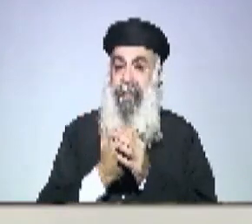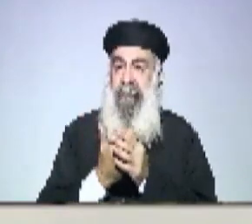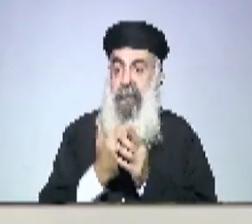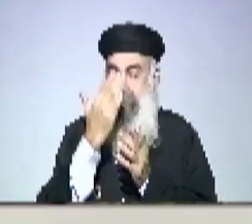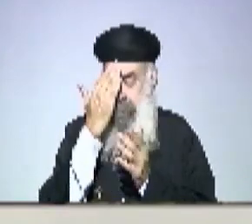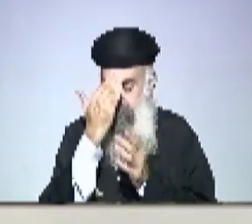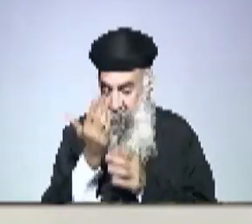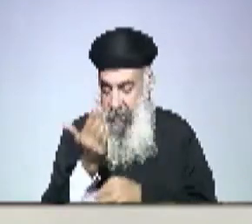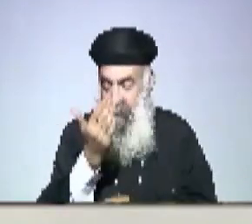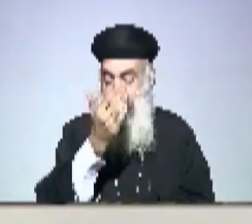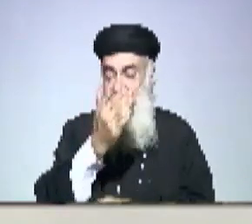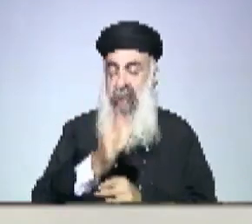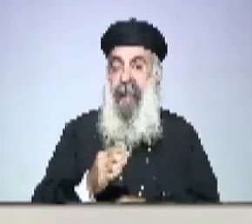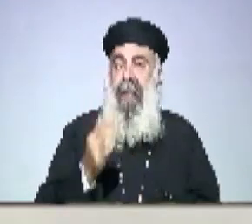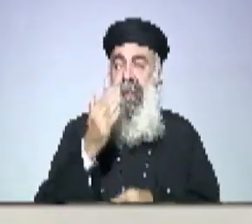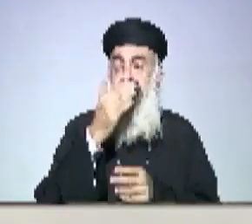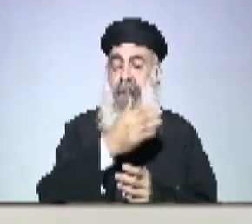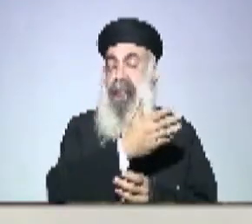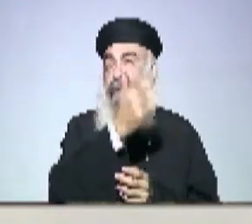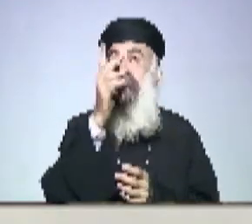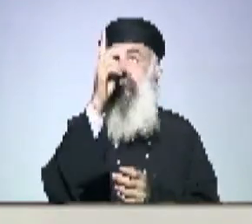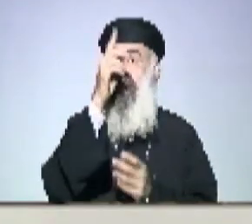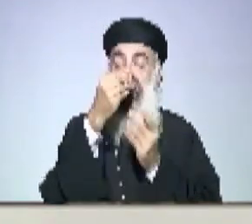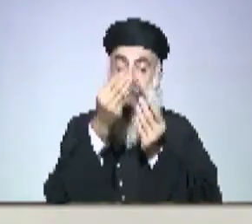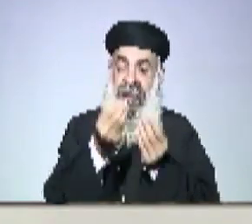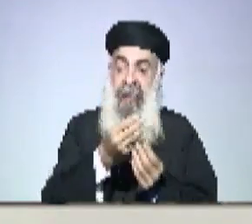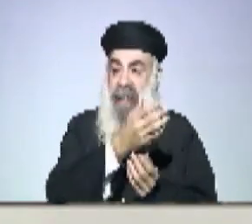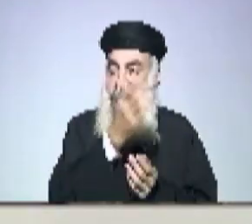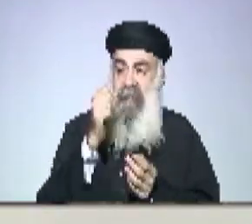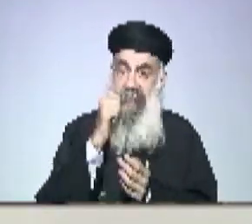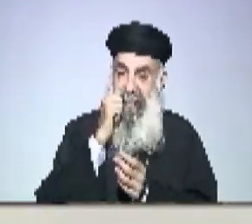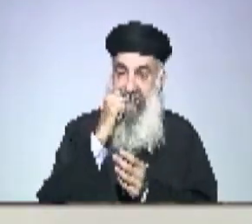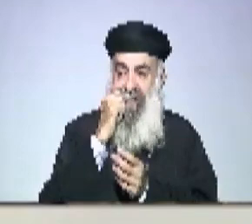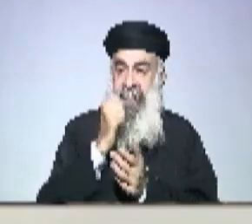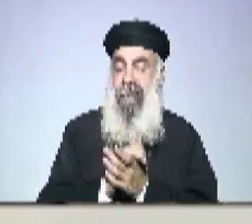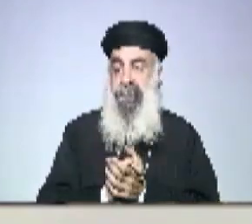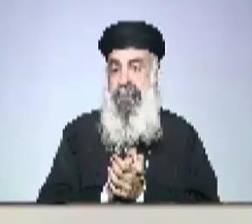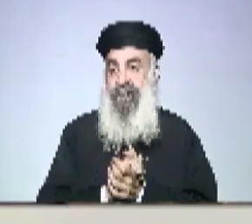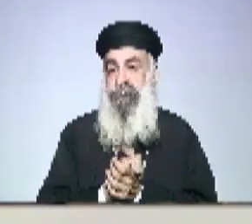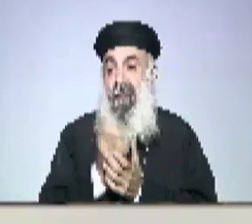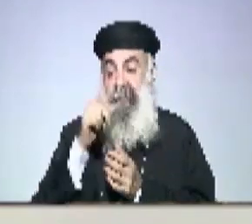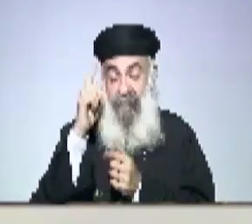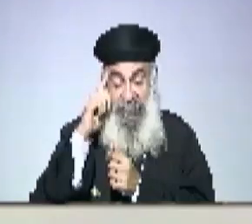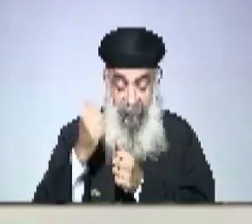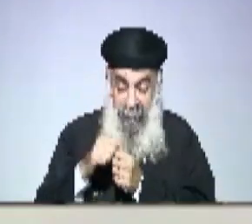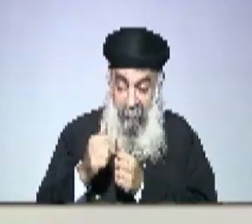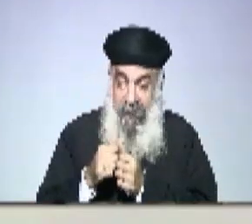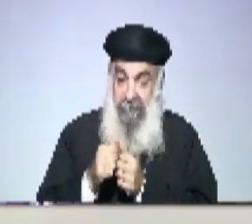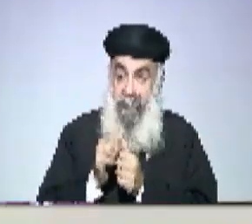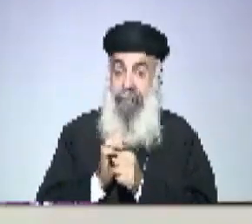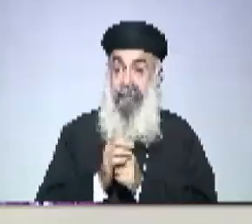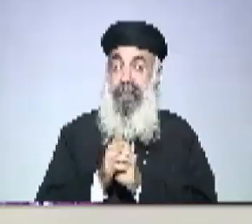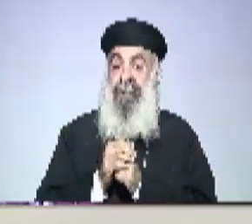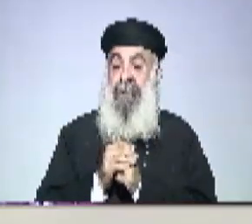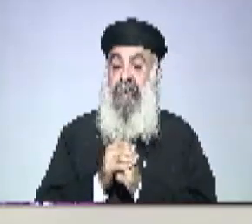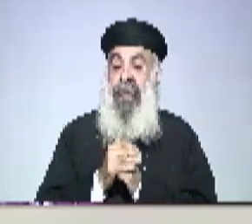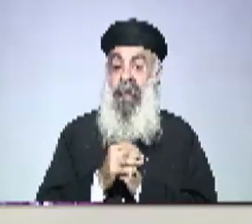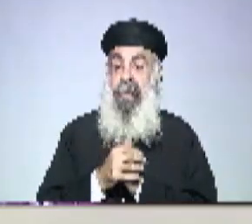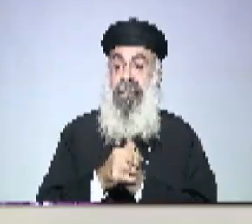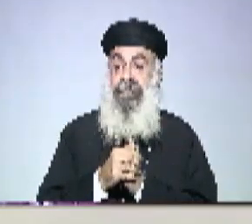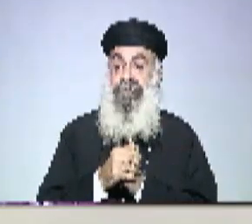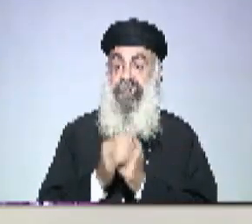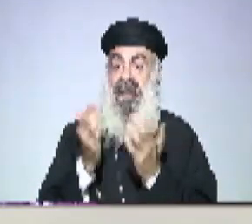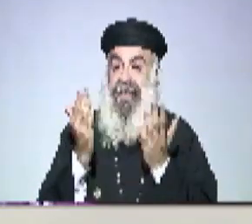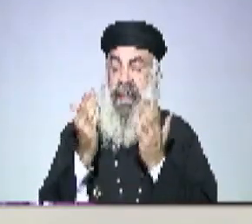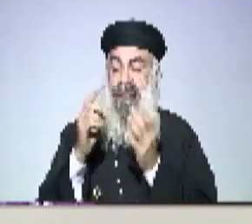بركه الخيرات التي يعطيها الله للانسان ودي بتفكرنا ب